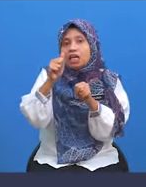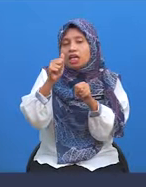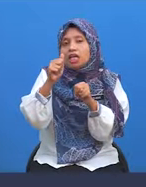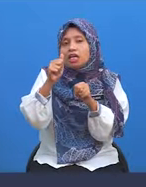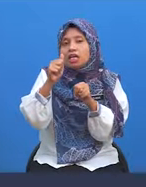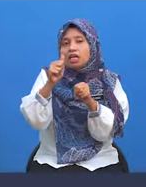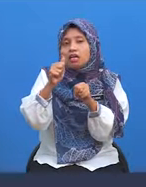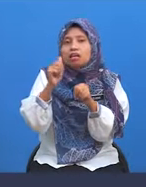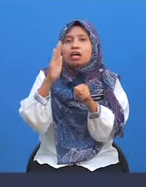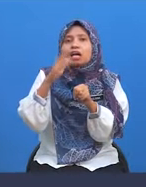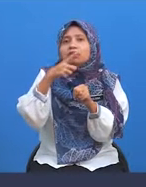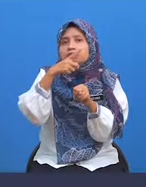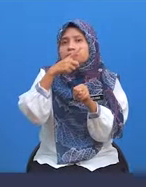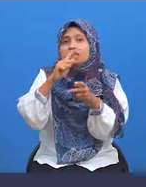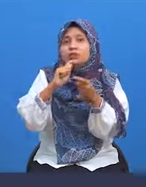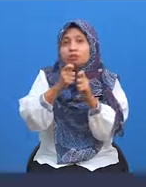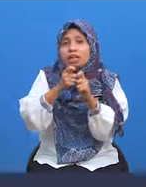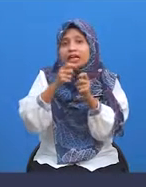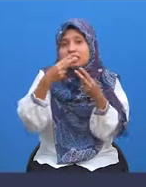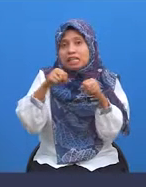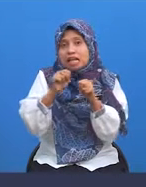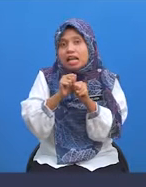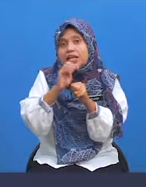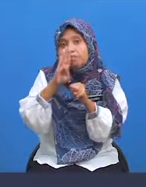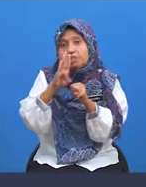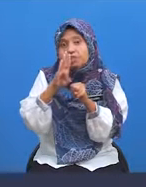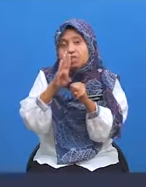kita. Mari kita lihat paparan skrin.